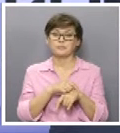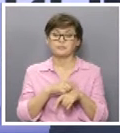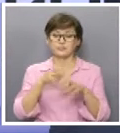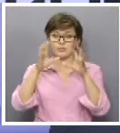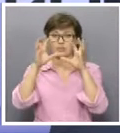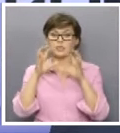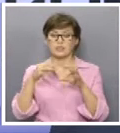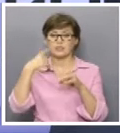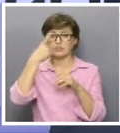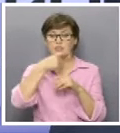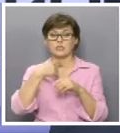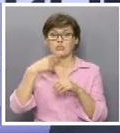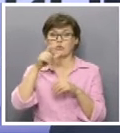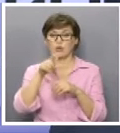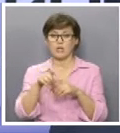заңды және жеке тұлғаларды